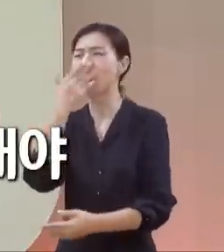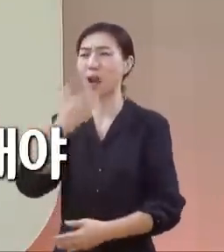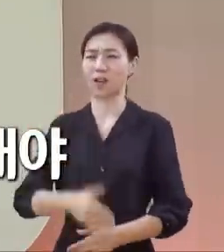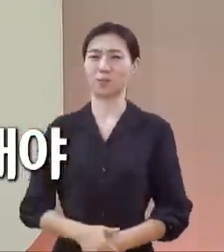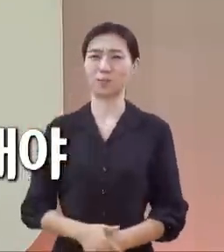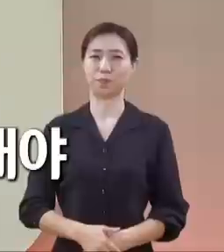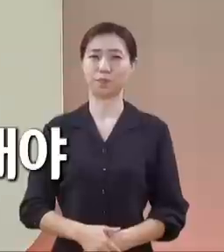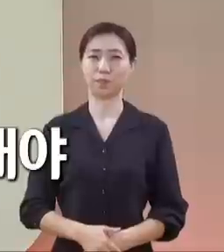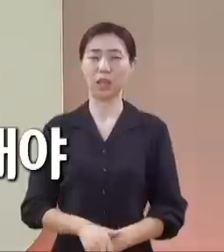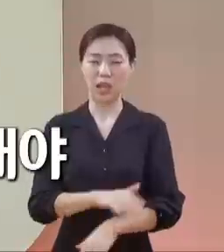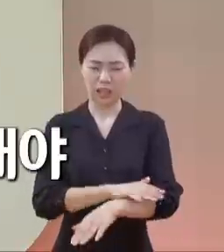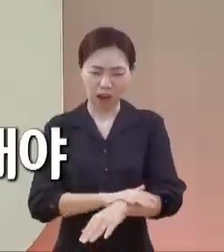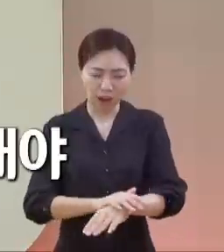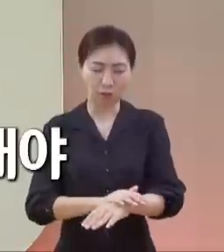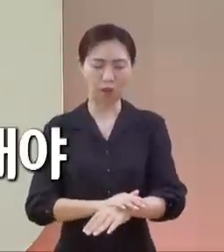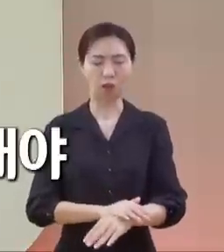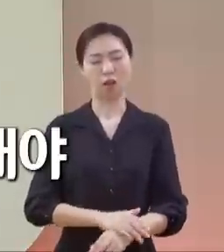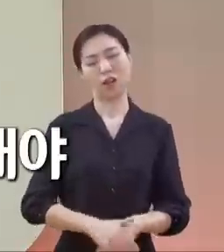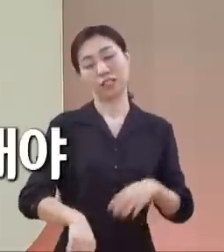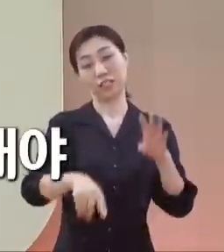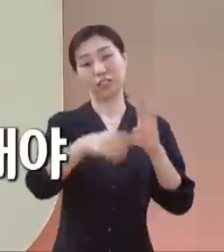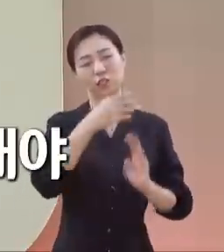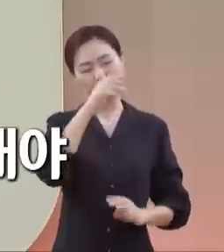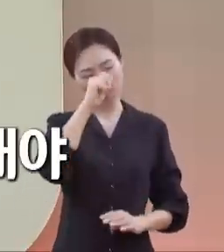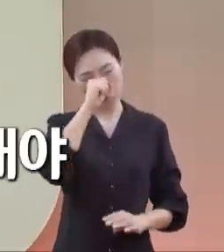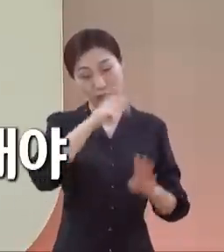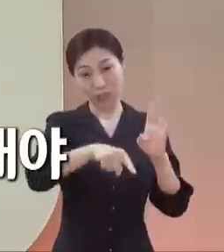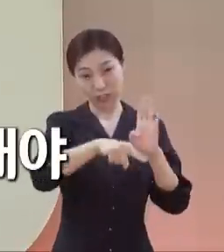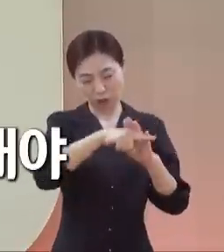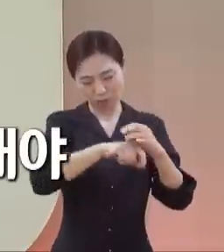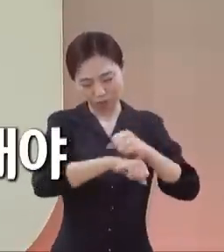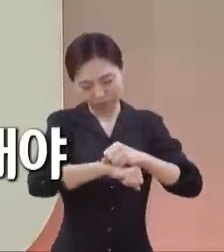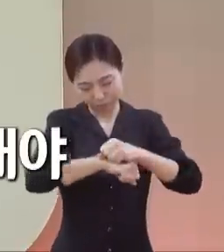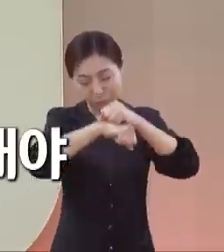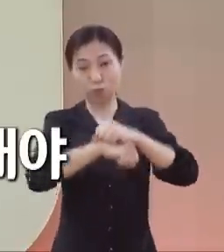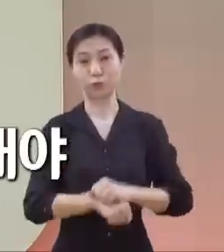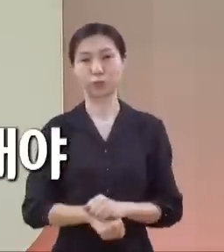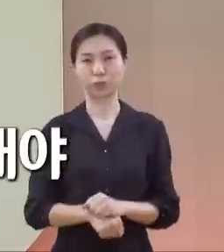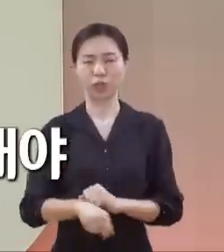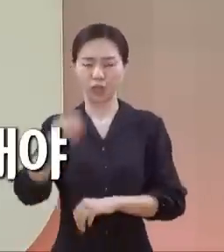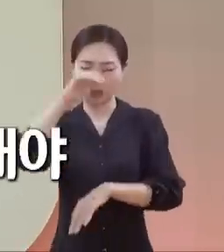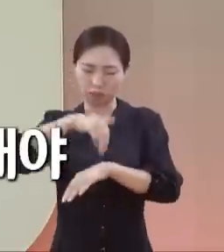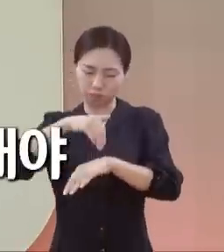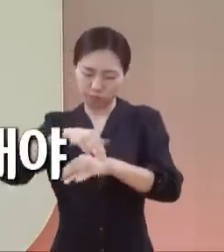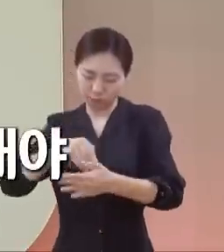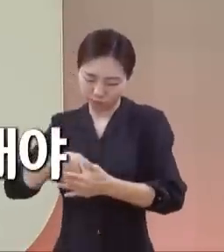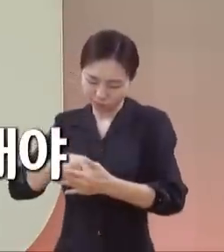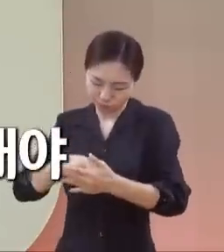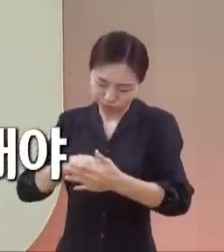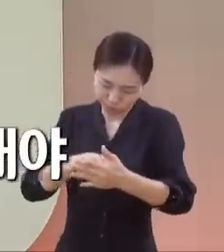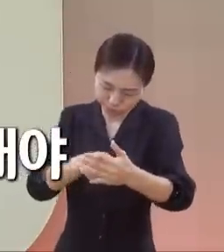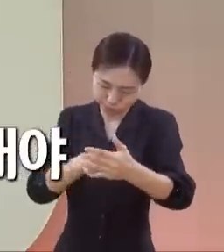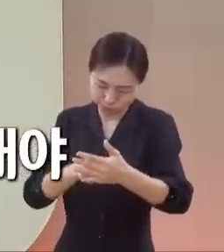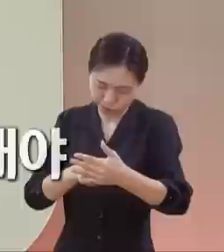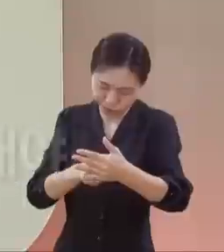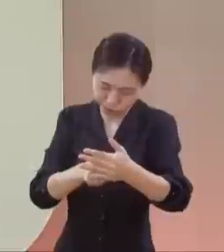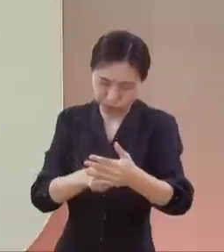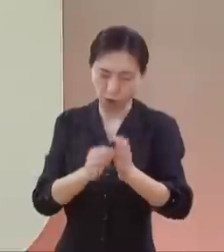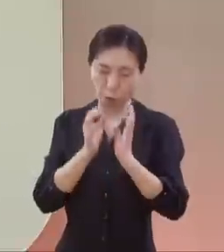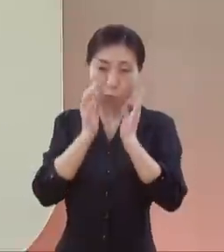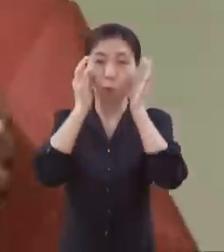공덕을 닦으면서 항상 수행하고 정진할 수 있도록 노력하고 노력해야